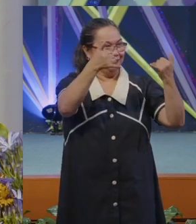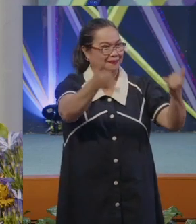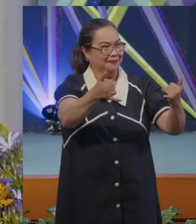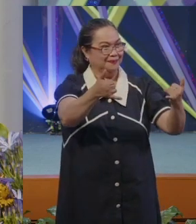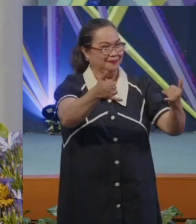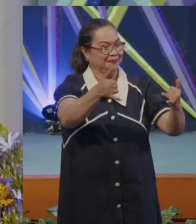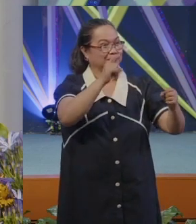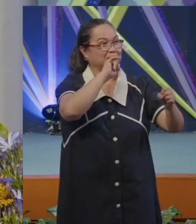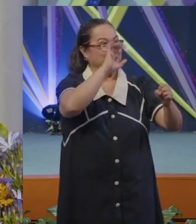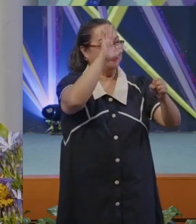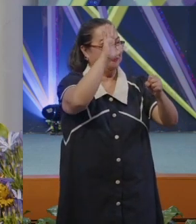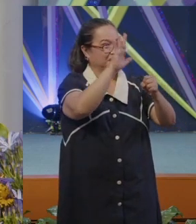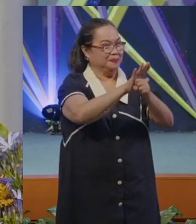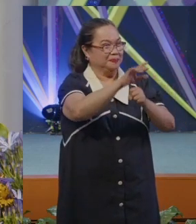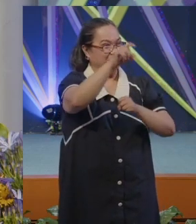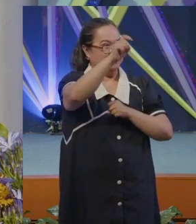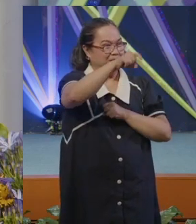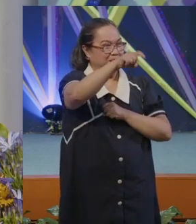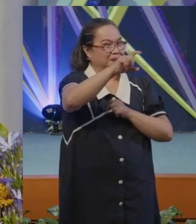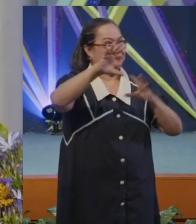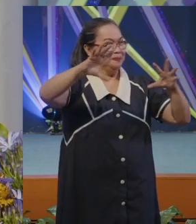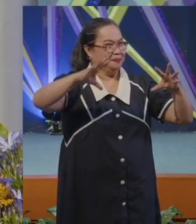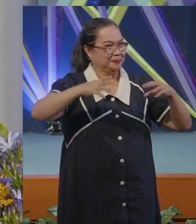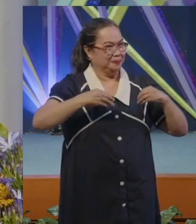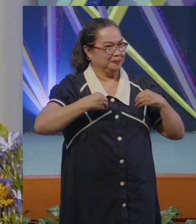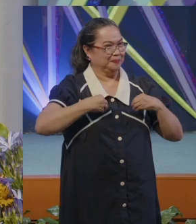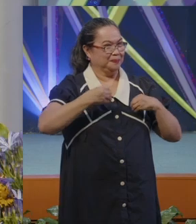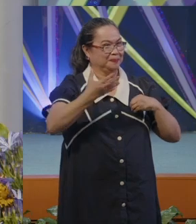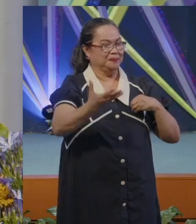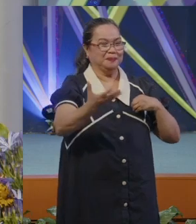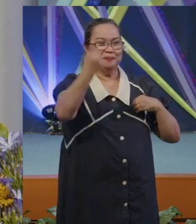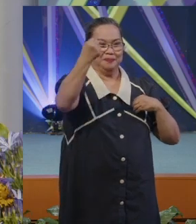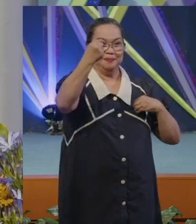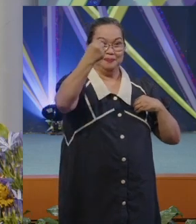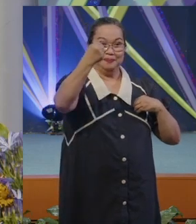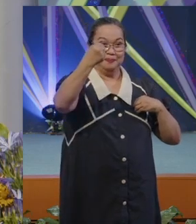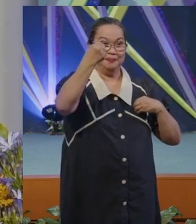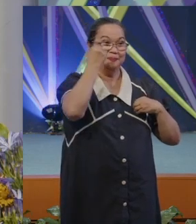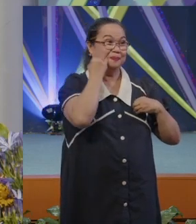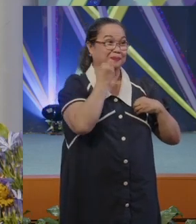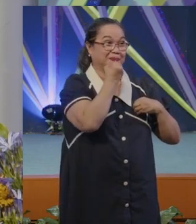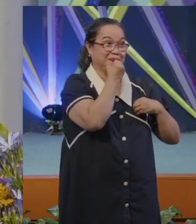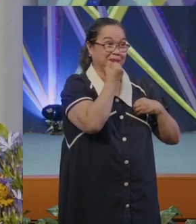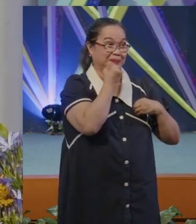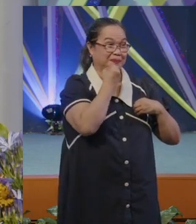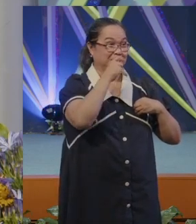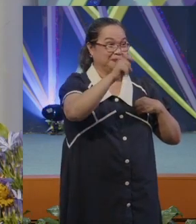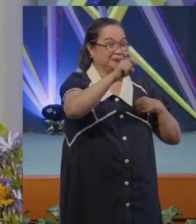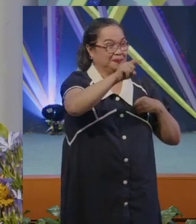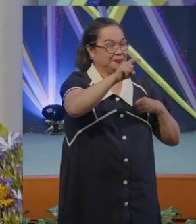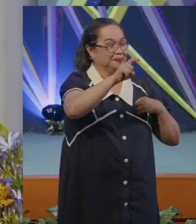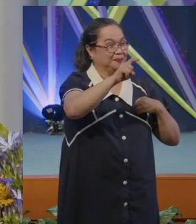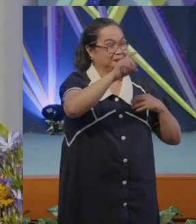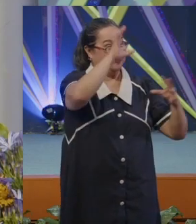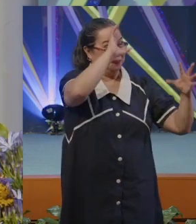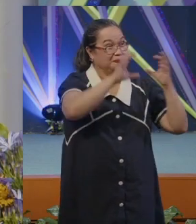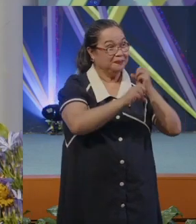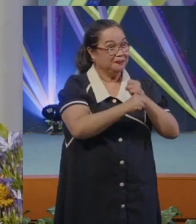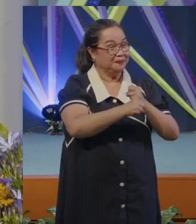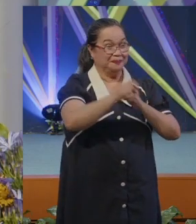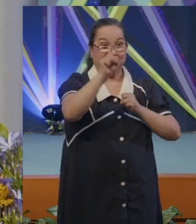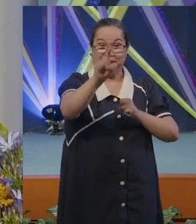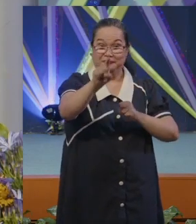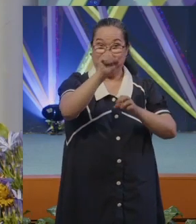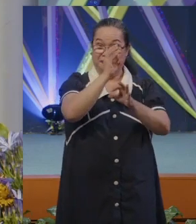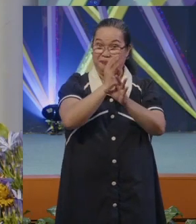ang pangakong ito, kailangan niyang angkinin sa kanyang pamumuno ng Israel. Ang kanyang confidence nakabase sa